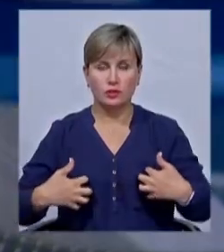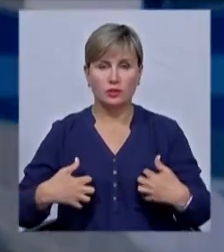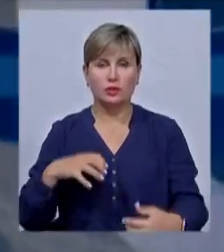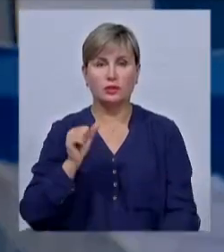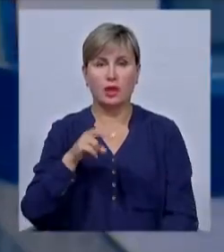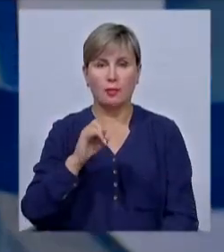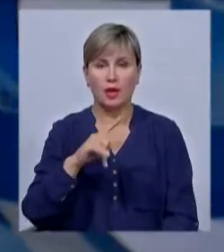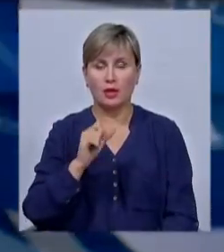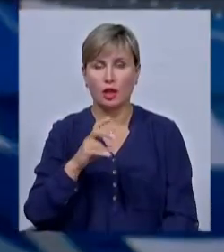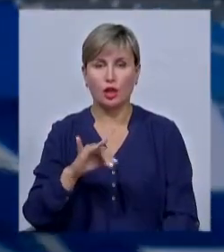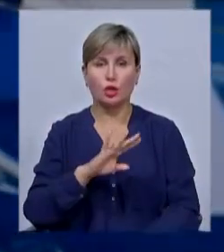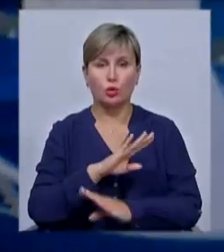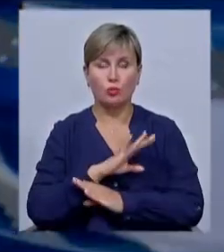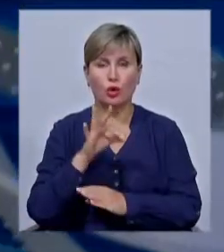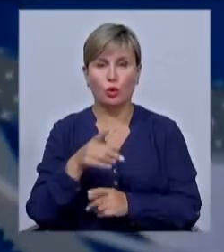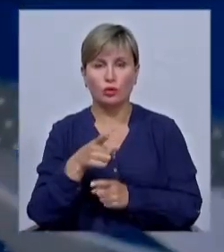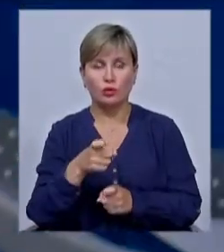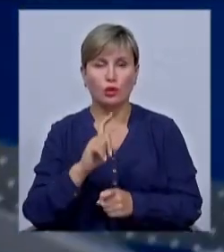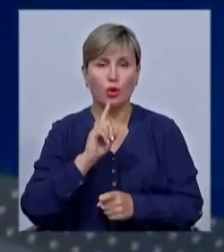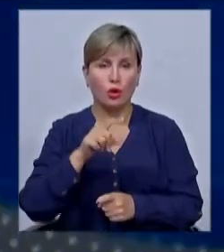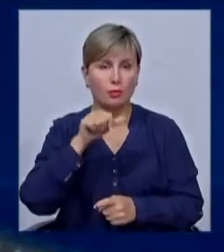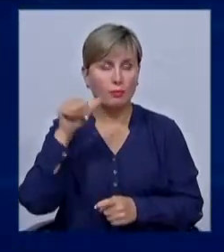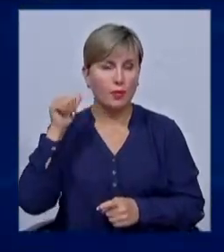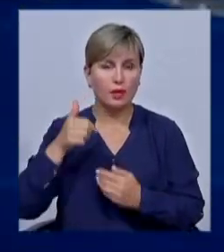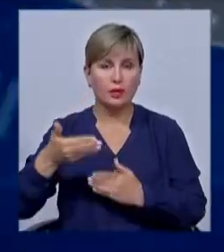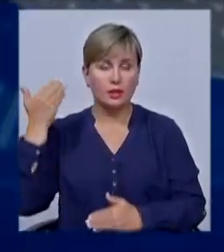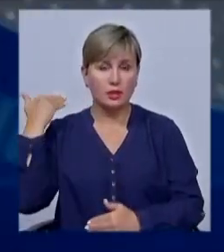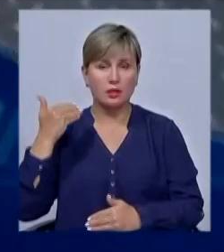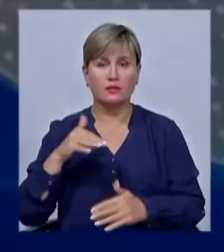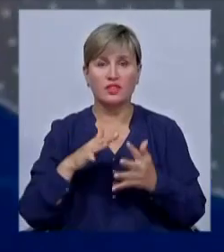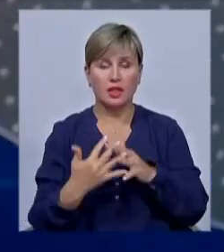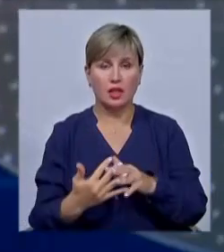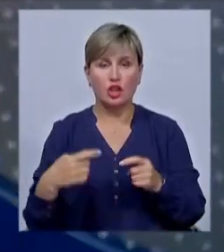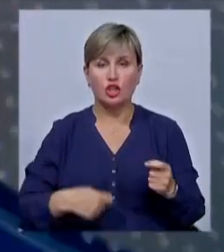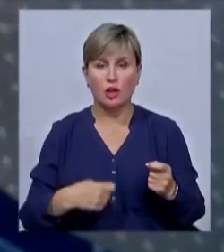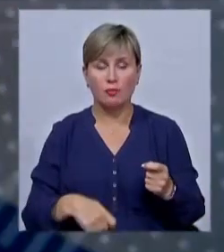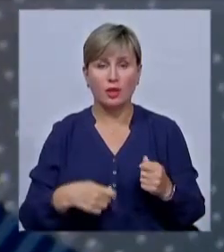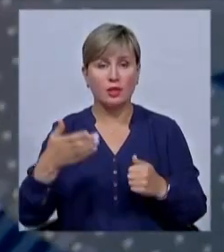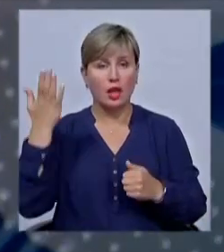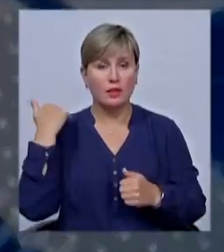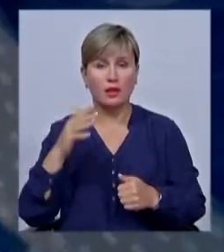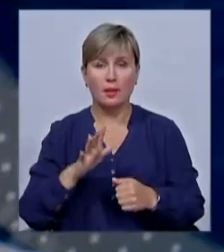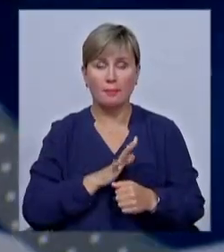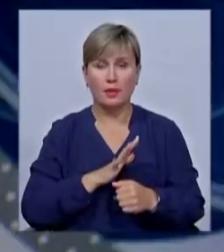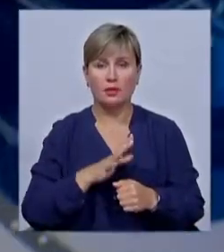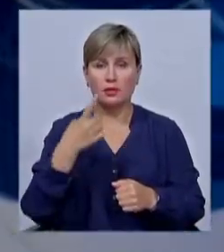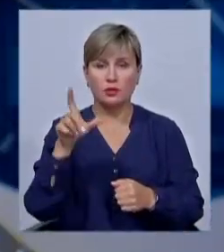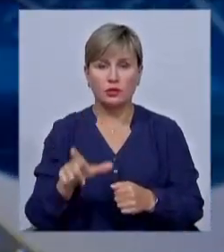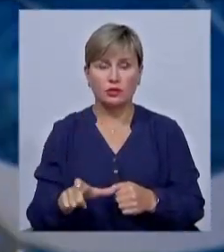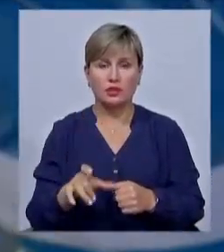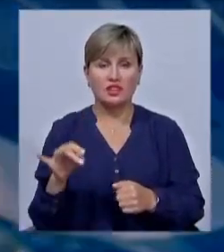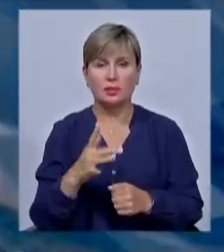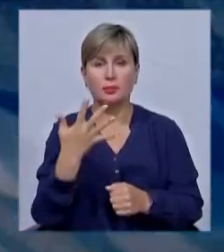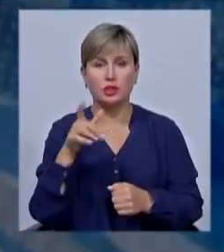каша в погиб от огнестрельного ранения полтора года назад в селе жамбыл по словам родных тогда под следствием оказался один из пятерых